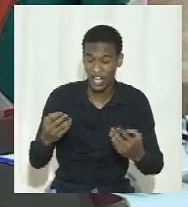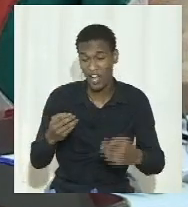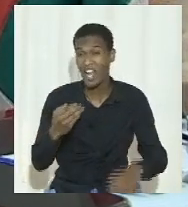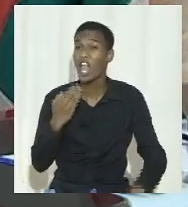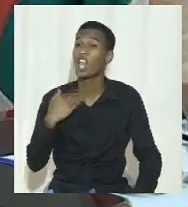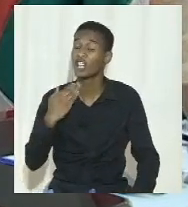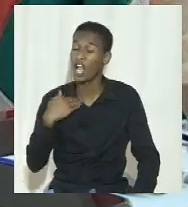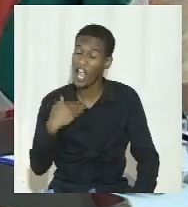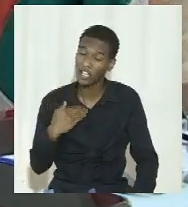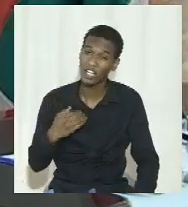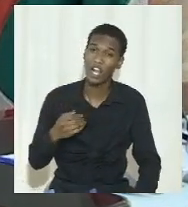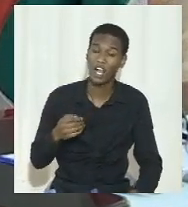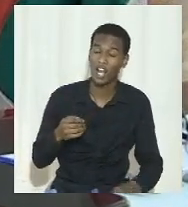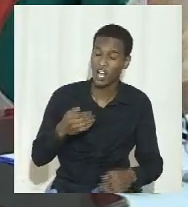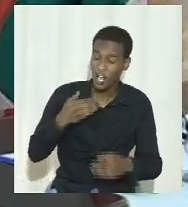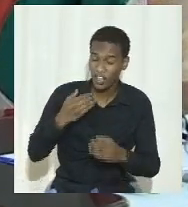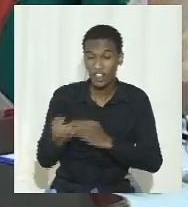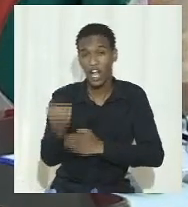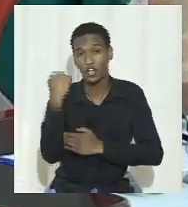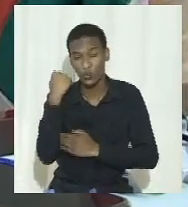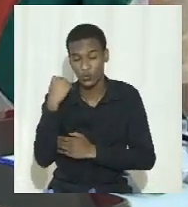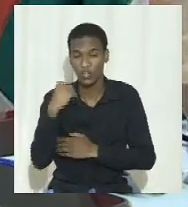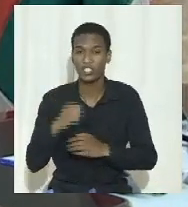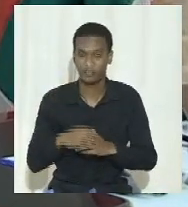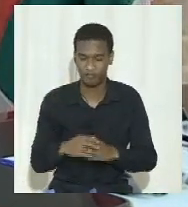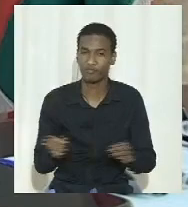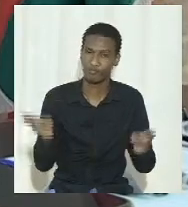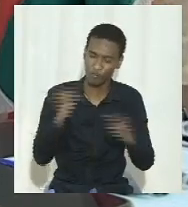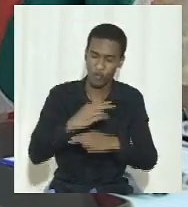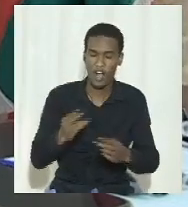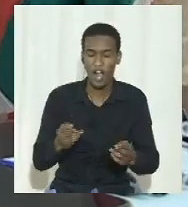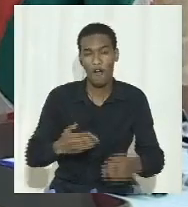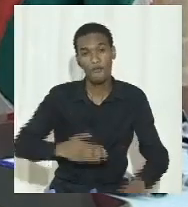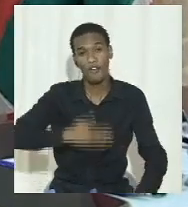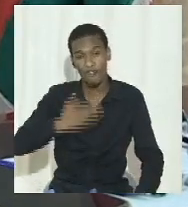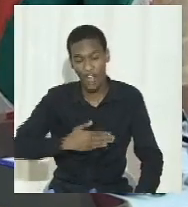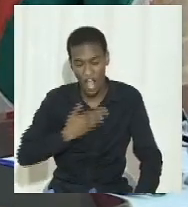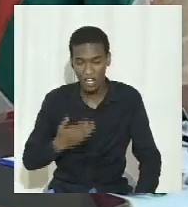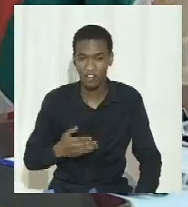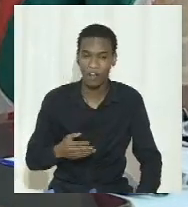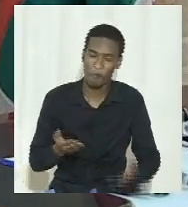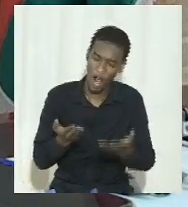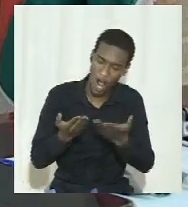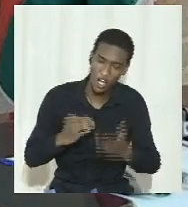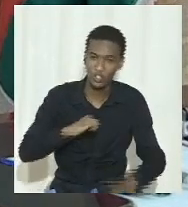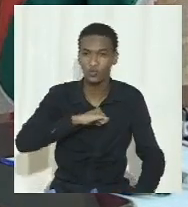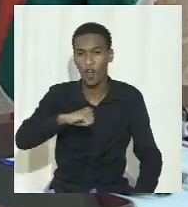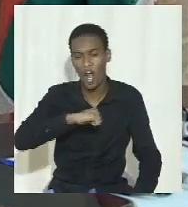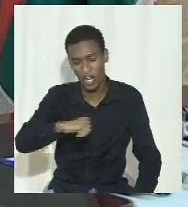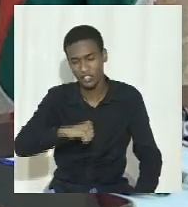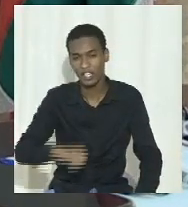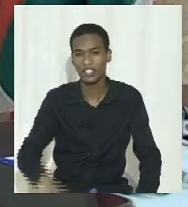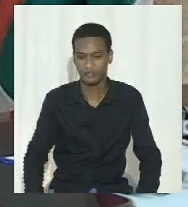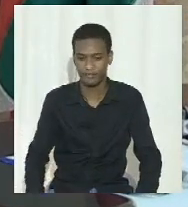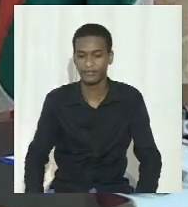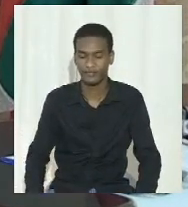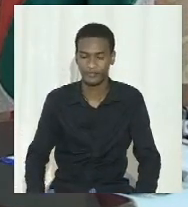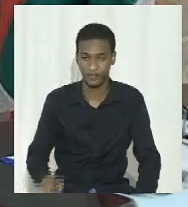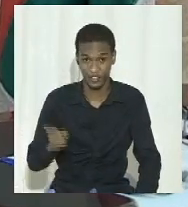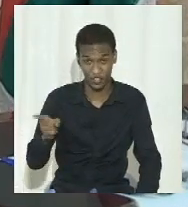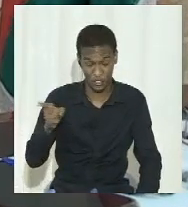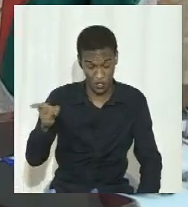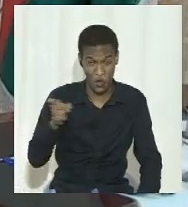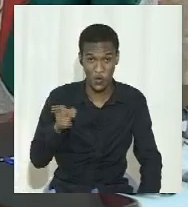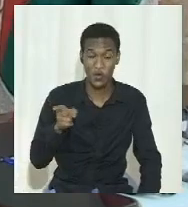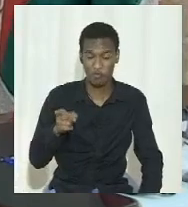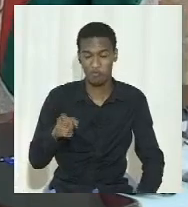hoe inona no zavatra antenain'zareo mba hitondra fivelomana, hitondra asa ho azy. Dia izay ry zavatra rehetraizay